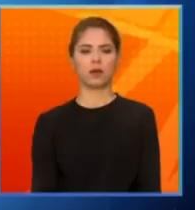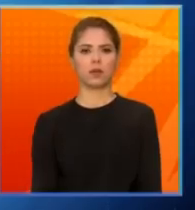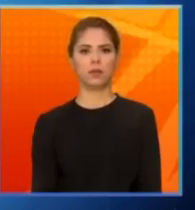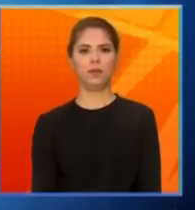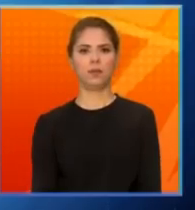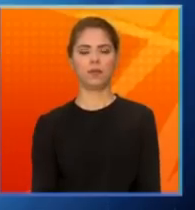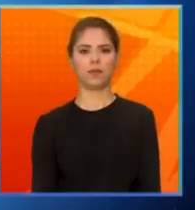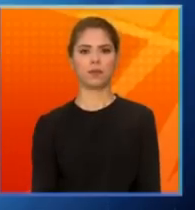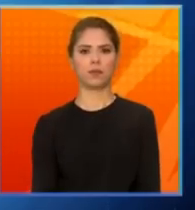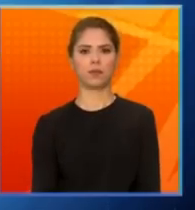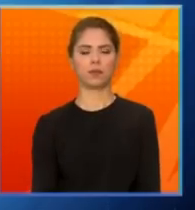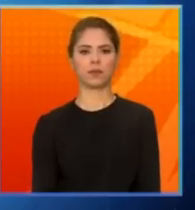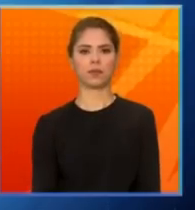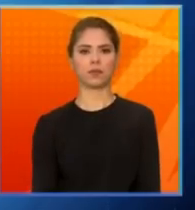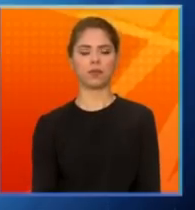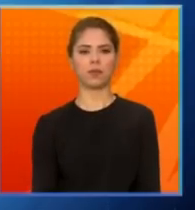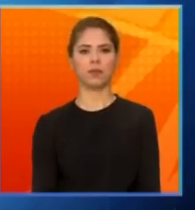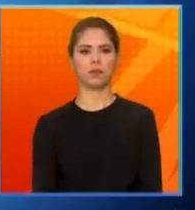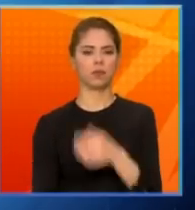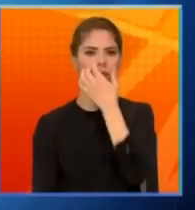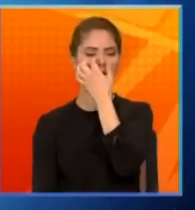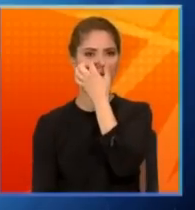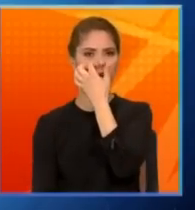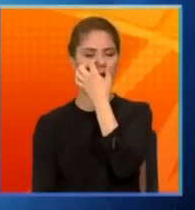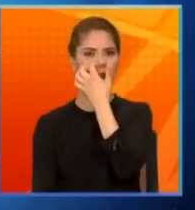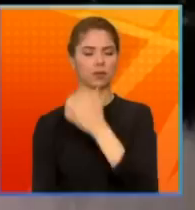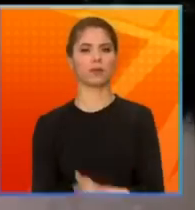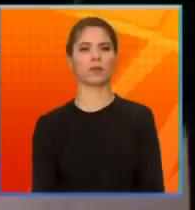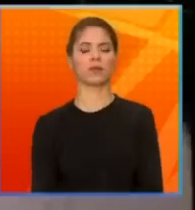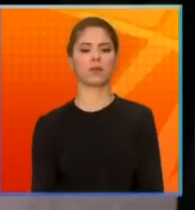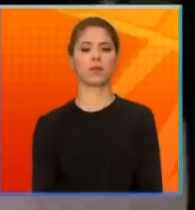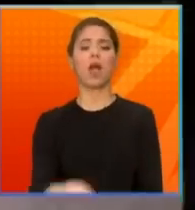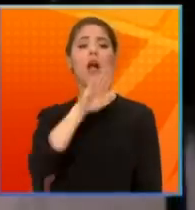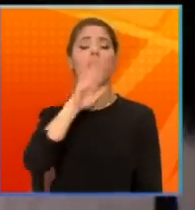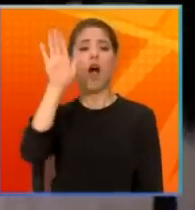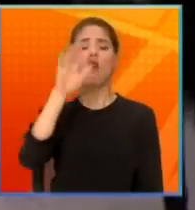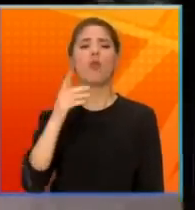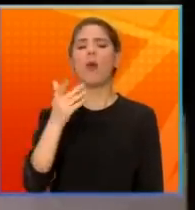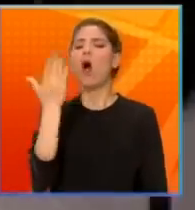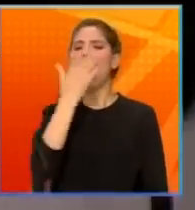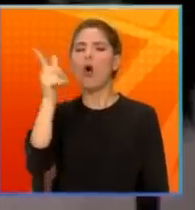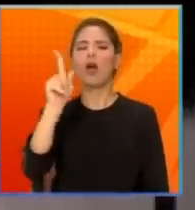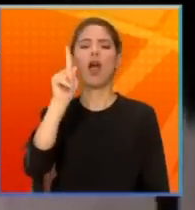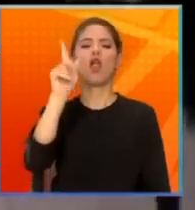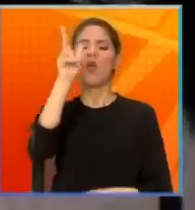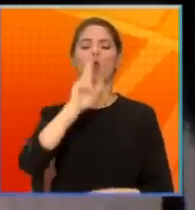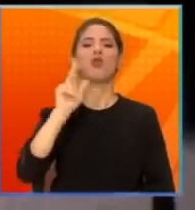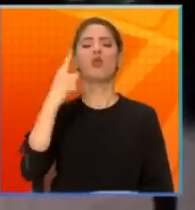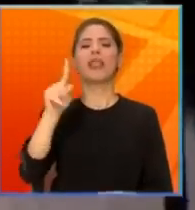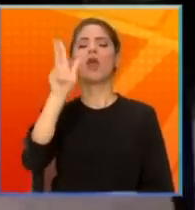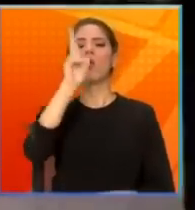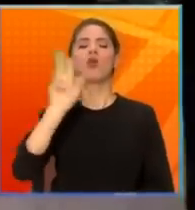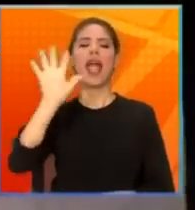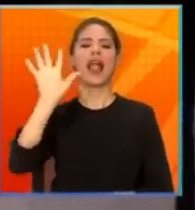devlet şu an 10 kişi için burada uçak kaldırıyor. Ne olursunuz hepiniz bunun kıymetini bilelim. Yurt dışında okuyan 3358 öğrenci